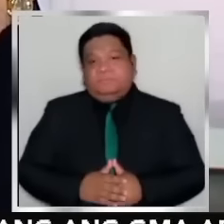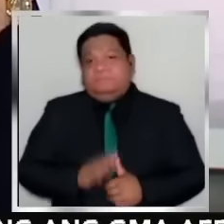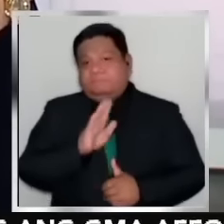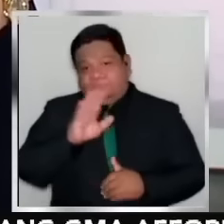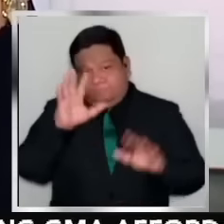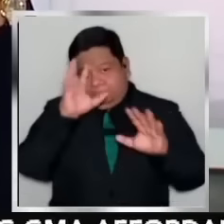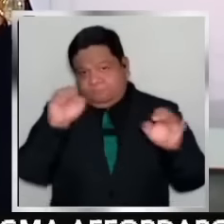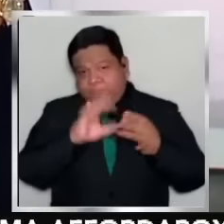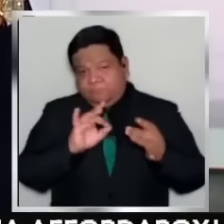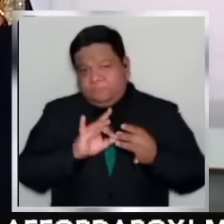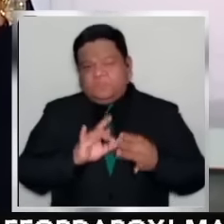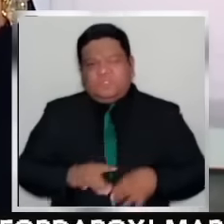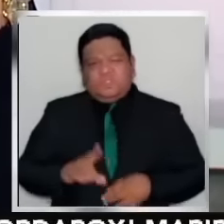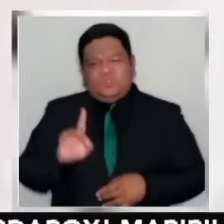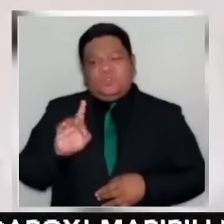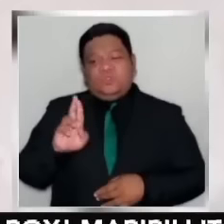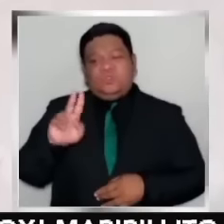sa usaping yan.